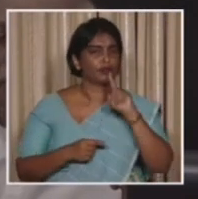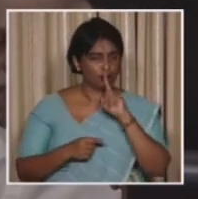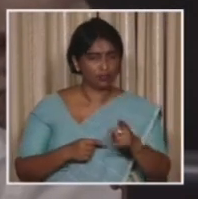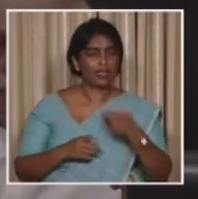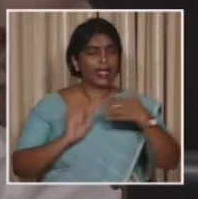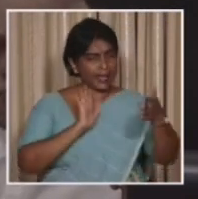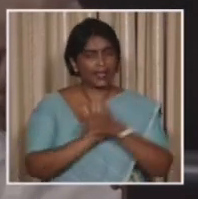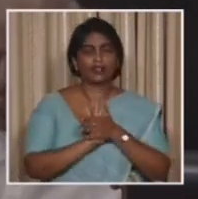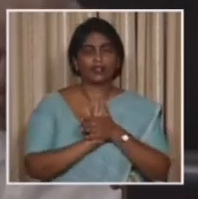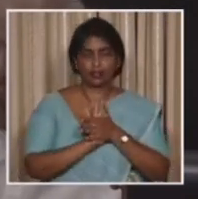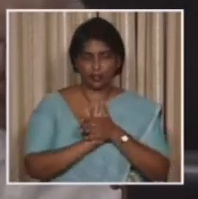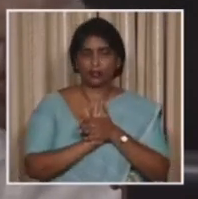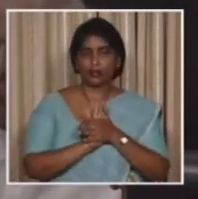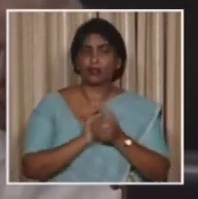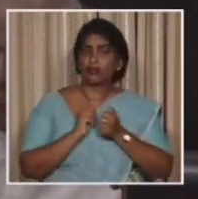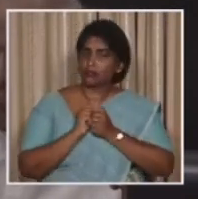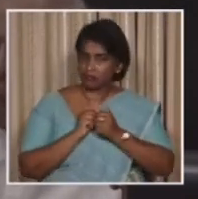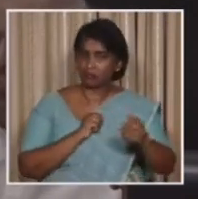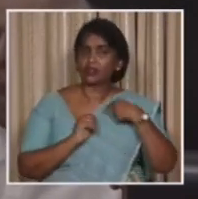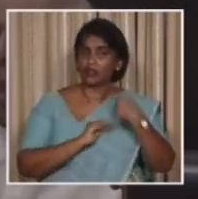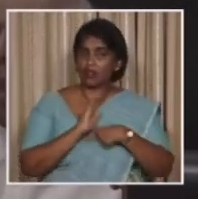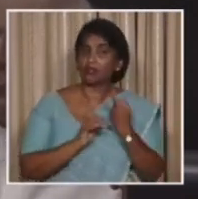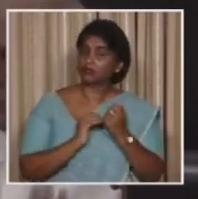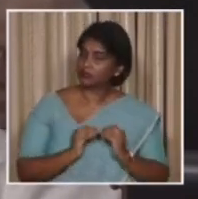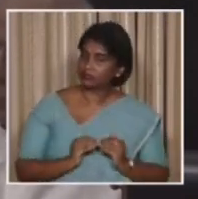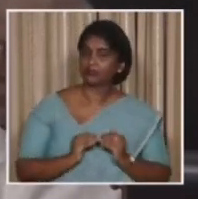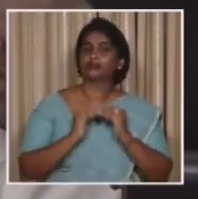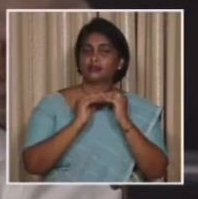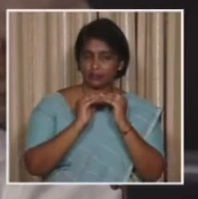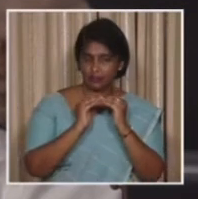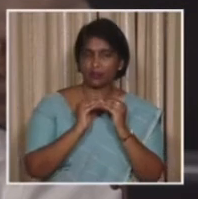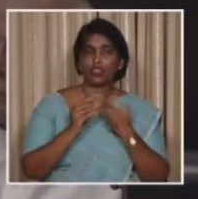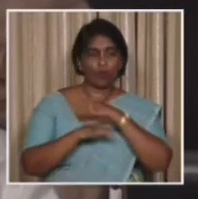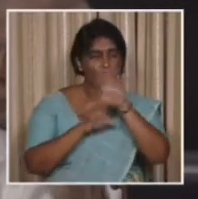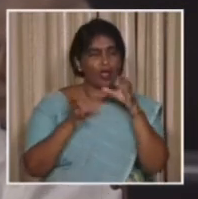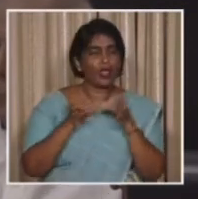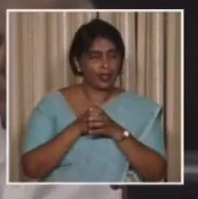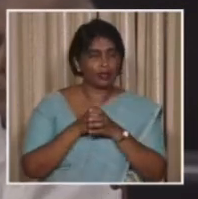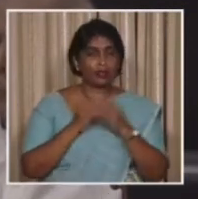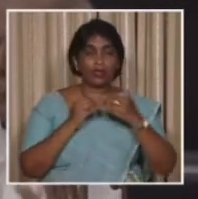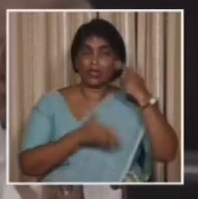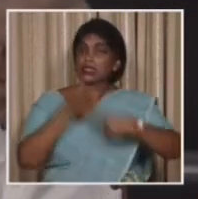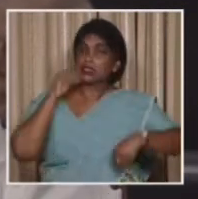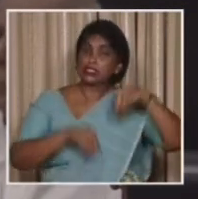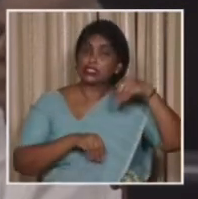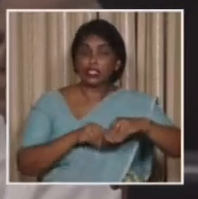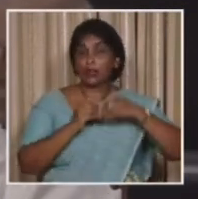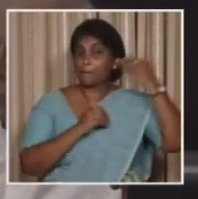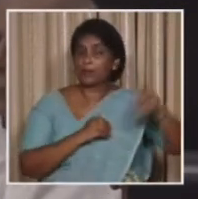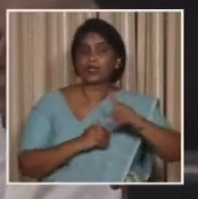අපි එකතු වෙන්න, මේ ගමන යන්න, මේ රටේ ආර්ථිකය ගොඩ ගන්න. අපි ඔක්කොම අරගත්තාම ඊළඟ ඡන්දේ තීන්දුව කරන්න